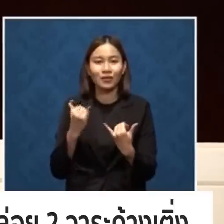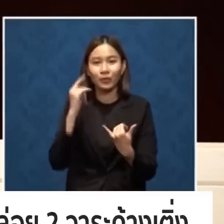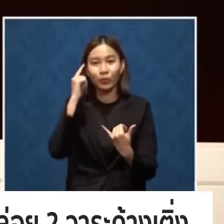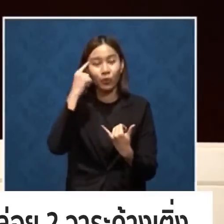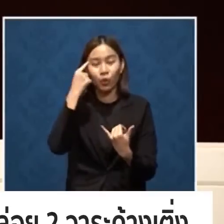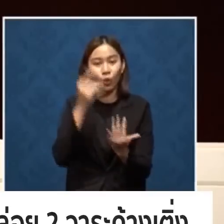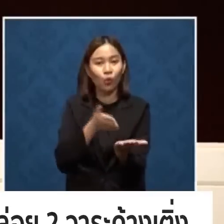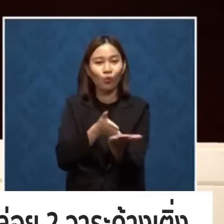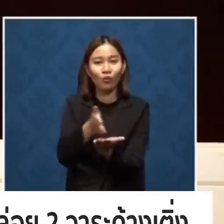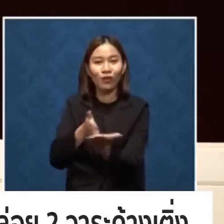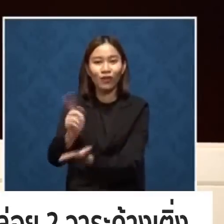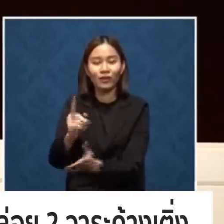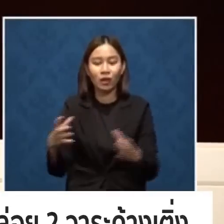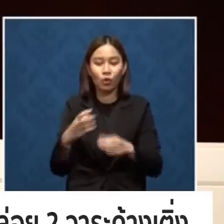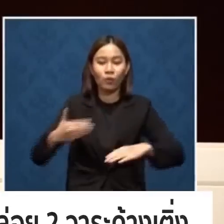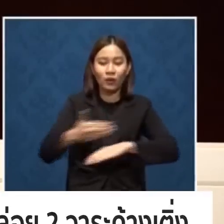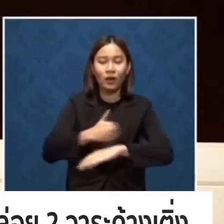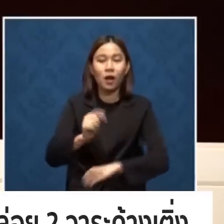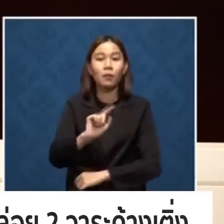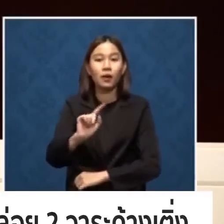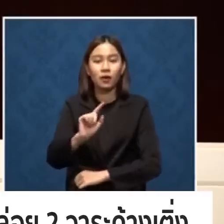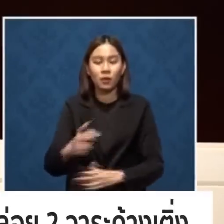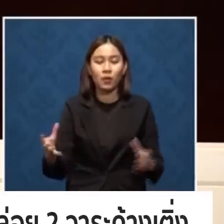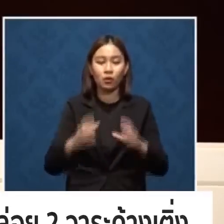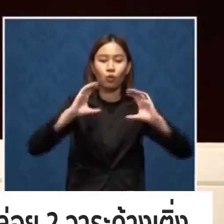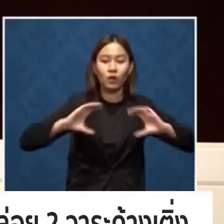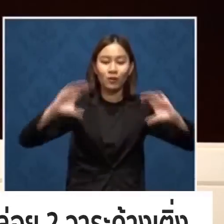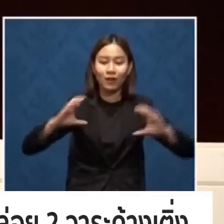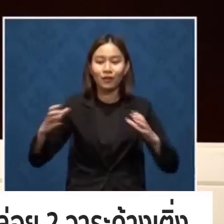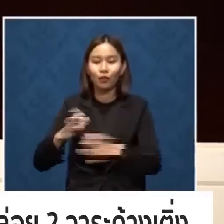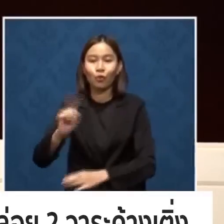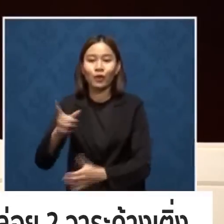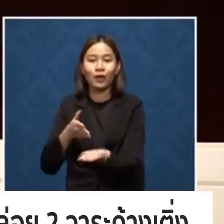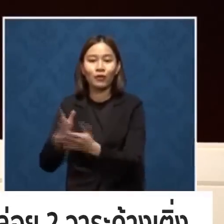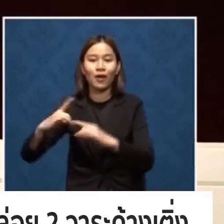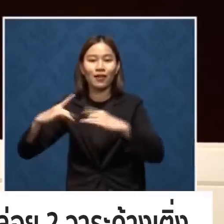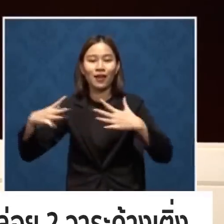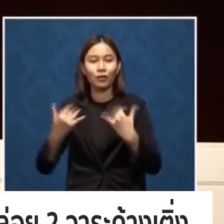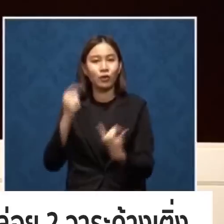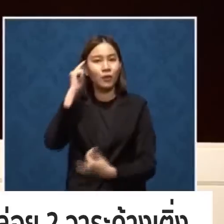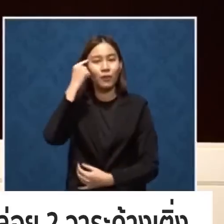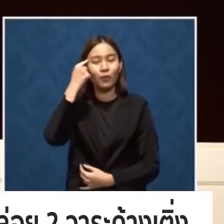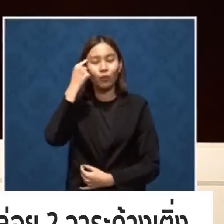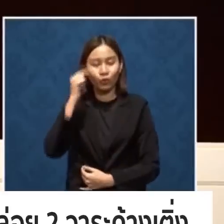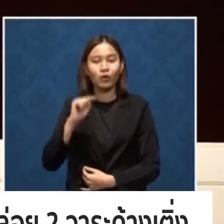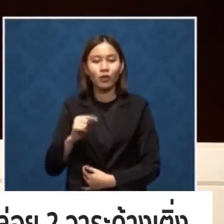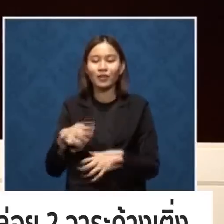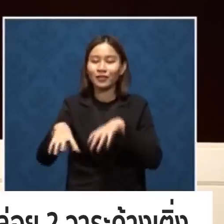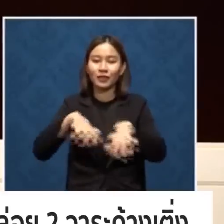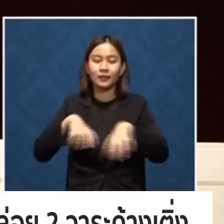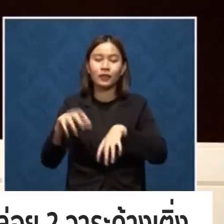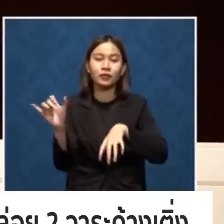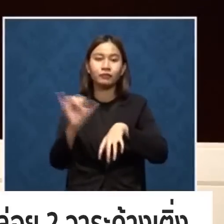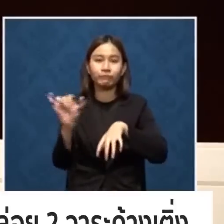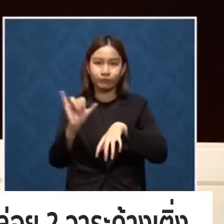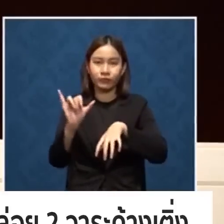ามันมีวาระที่2ก็คือเรื่อง ปิดสภาสว. นะฮะแก้รัฐธรรมนูญมาตรา272คือวา